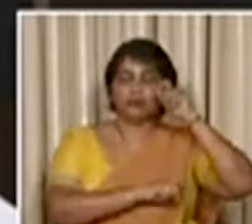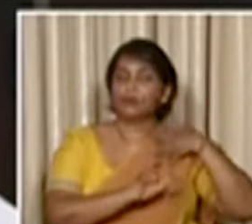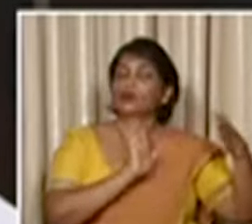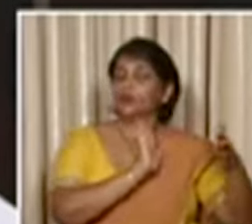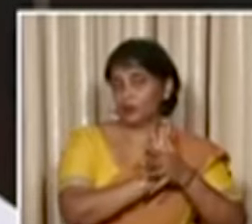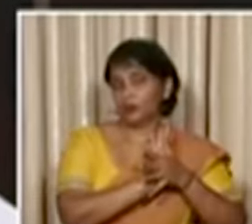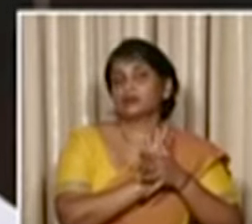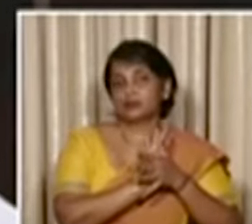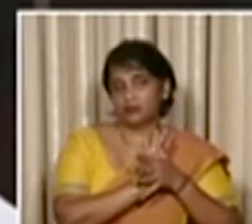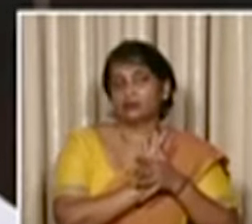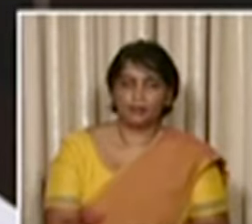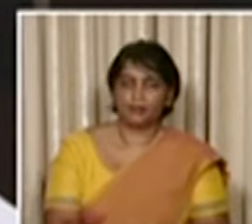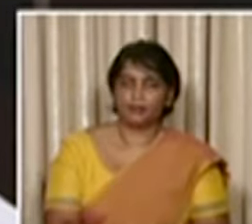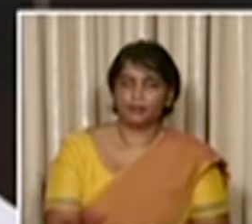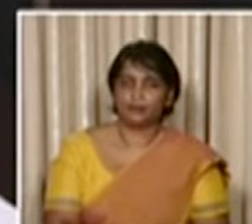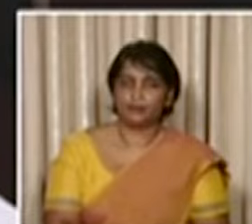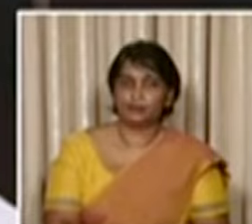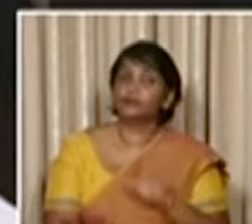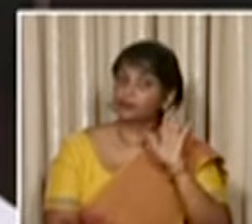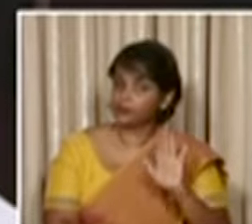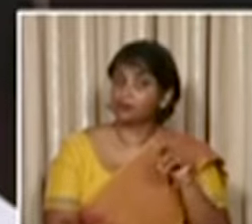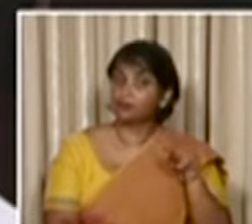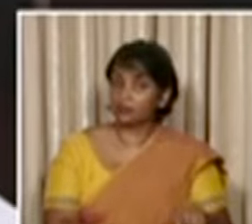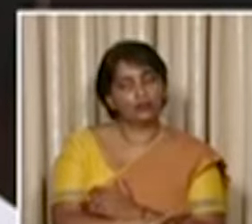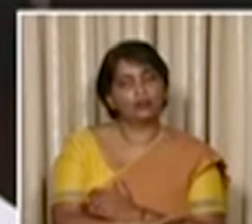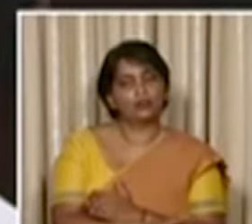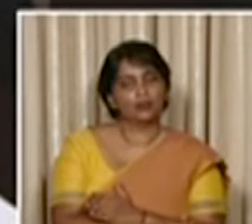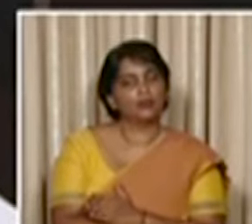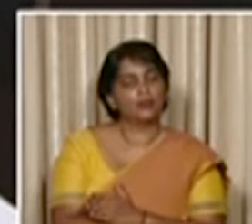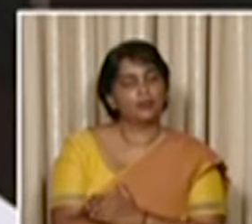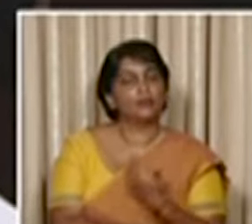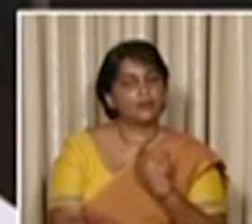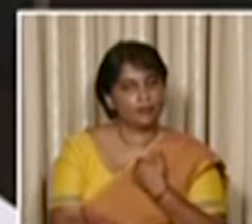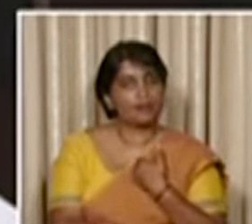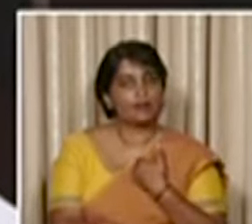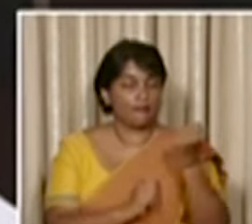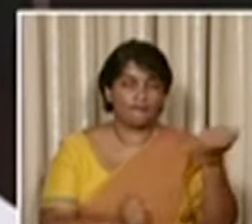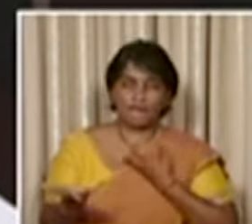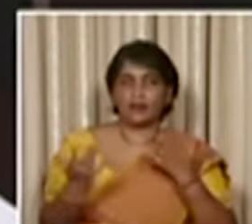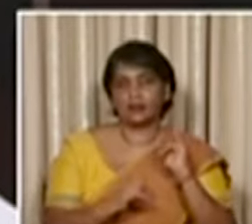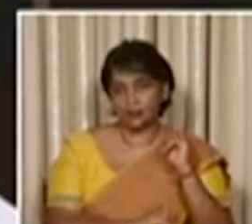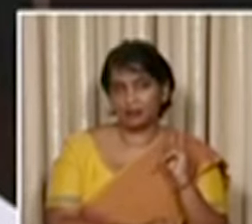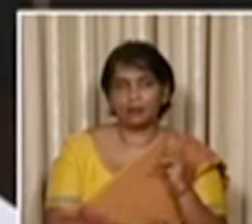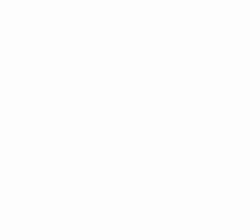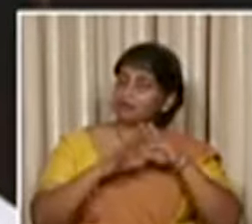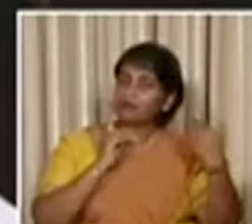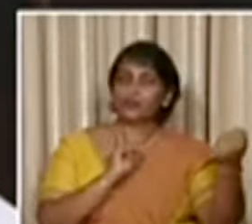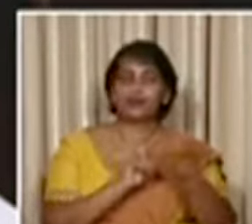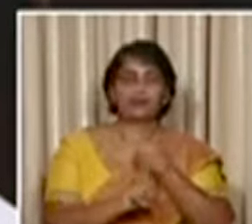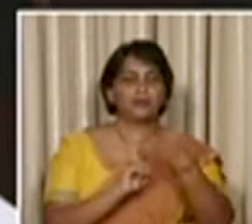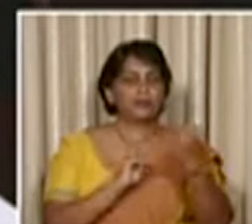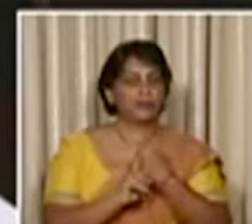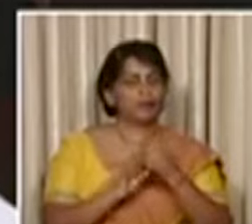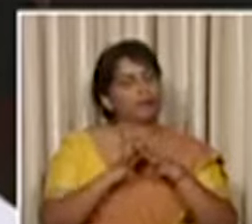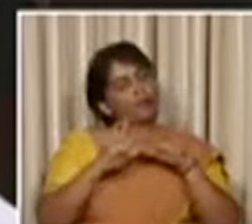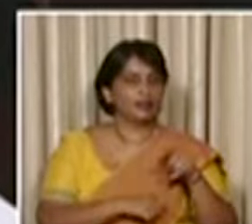තමයි මගේ තියෙන්නේ සමාජ ගිවිසුම. හැබැයි අපි මේවා කරන්නට ඉස්සෙල්ලා අපිට එක එක දේවල් කරන්න හදයි. අපි ඒවට මුහුණ දෙන්න